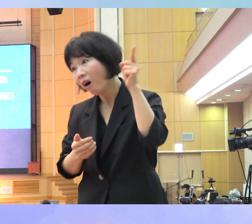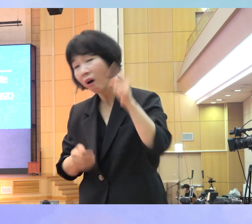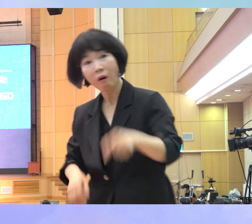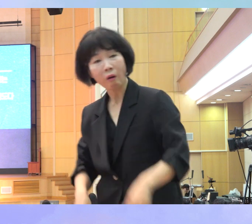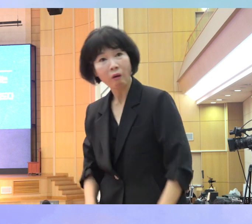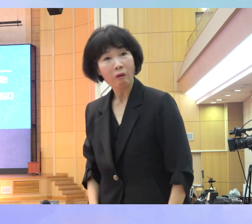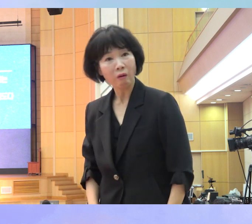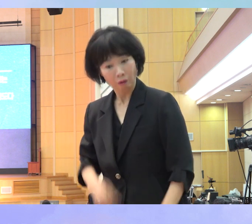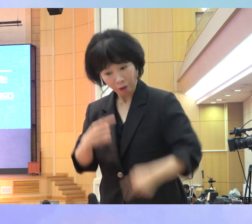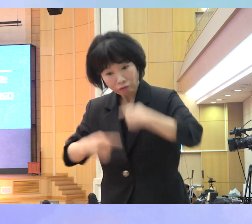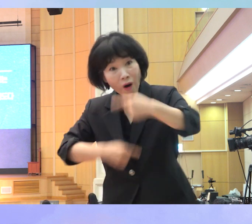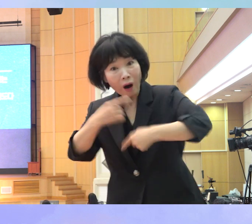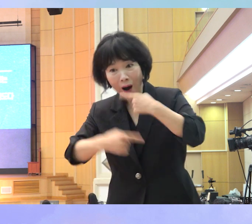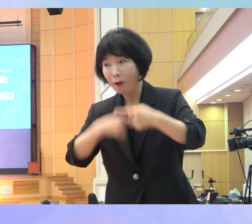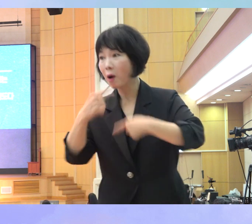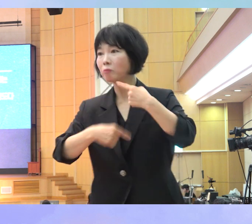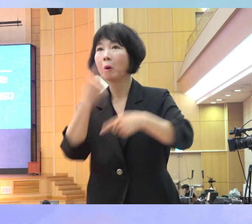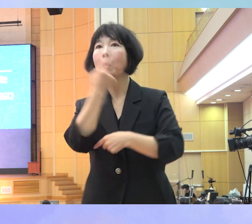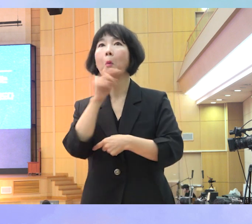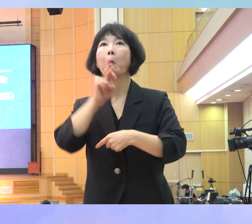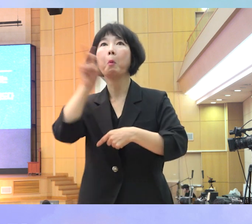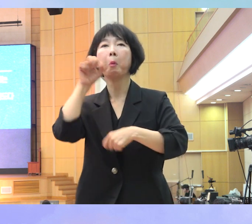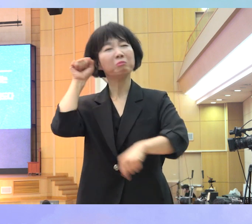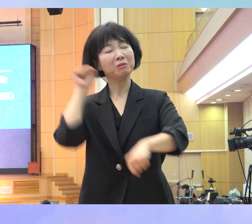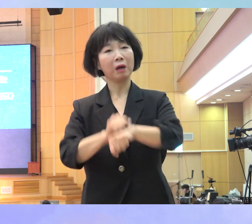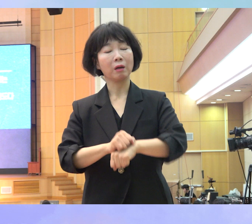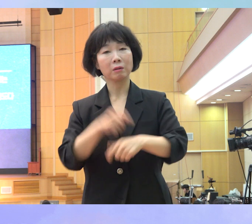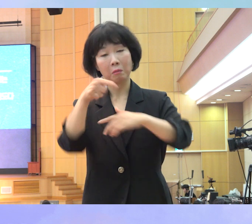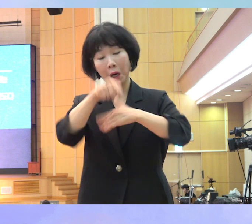하라는 거예요? 이렇게 하지 말라는 거예요? 하지 말라는 거잖아요.